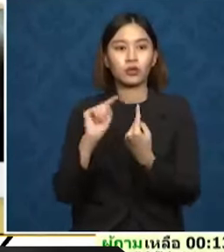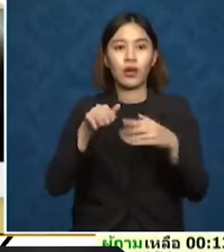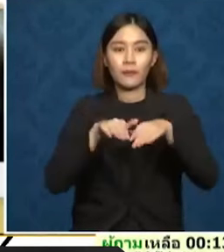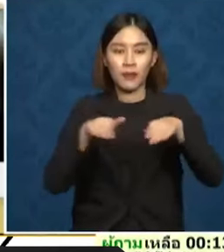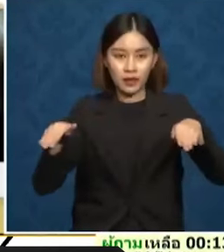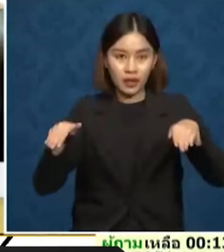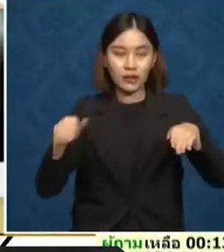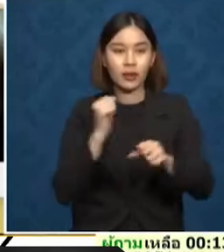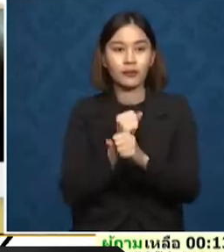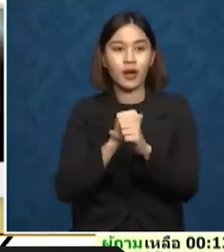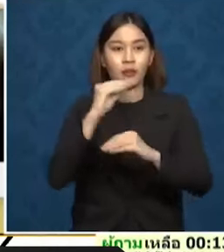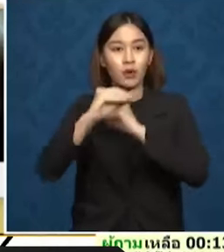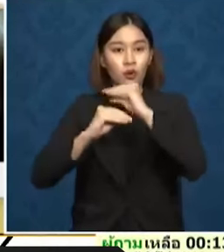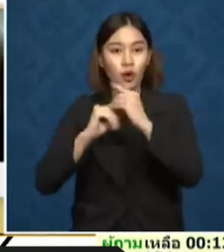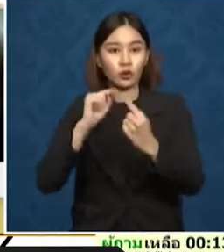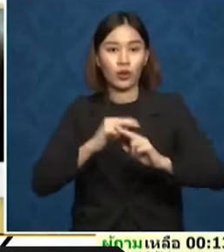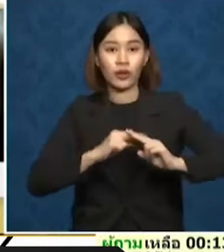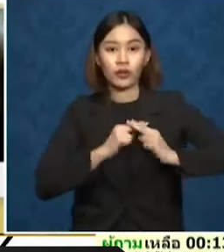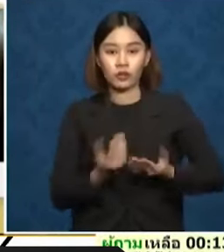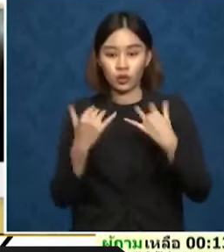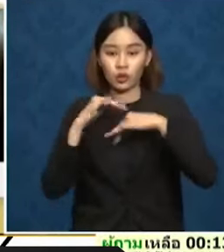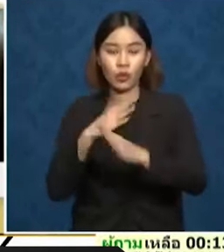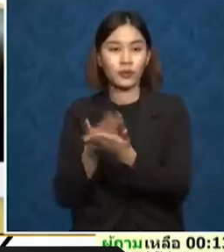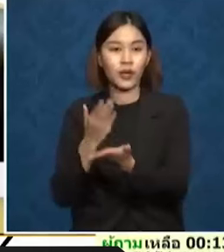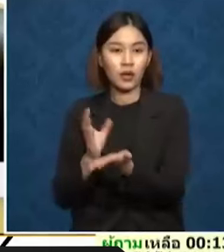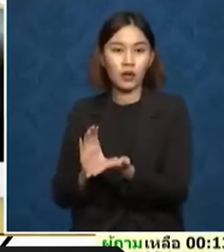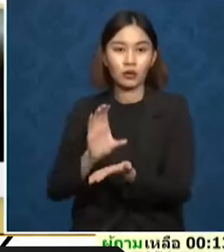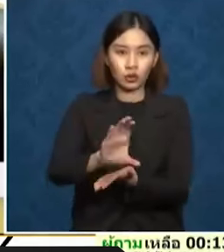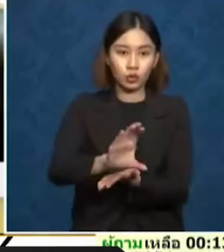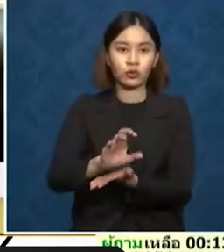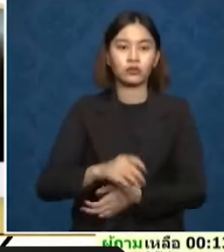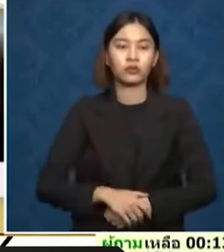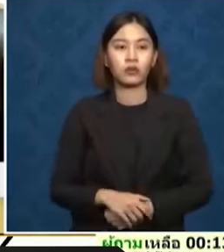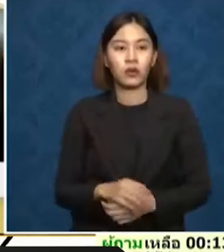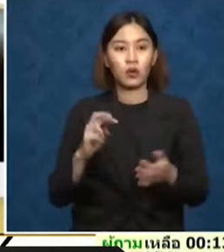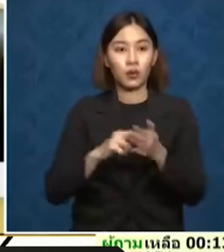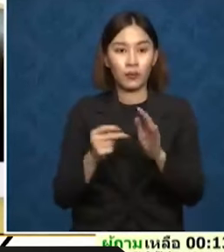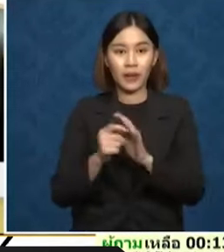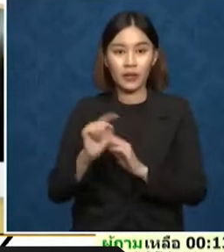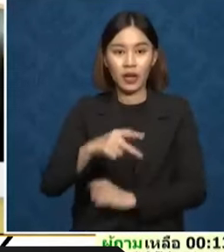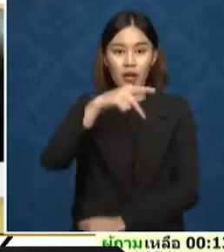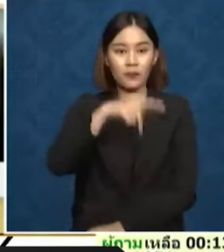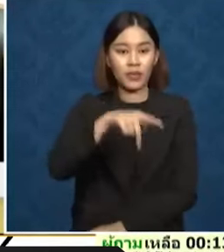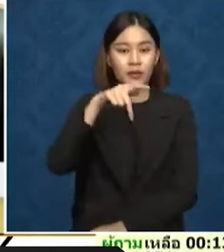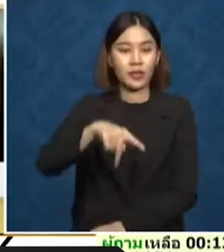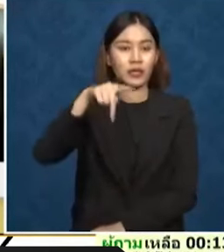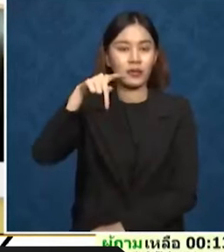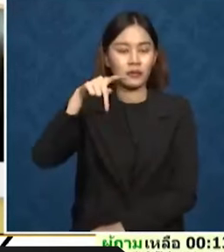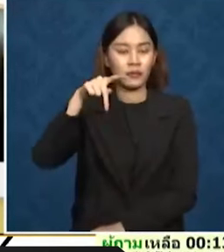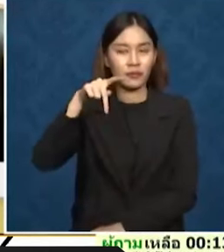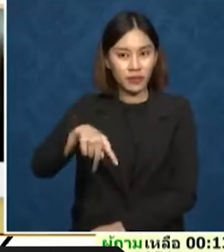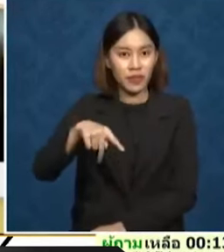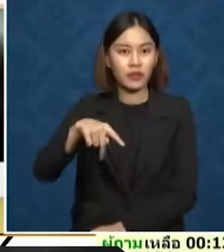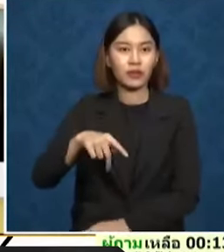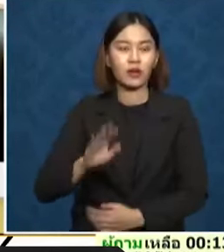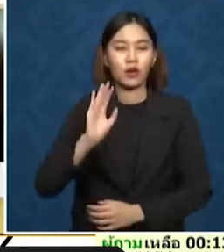การเร่งรัดโครงการให้เอกชนร่วมลงทุนในกิจการของรัฐหรือที่เรียกว่า PPP Fast Track ของ